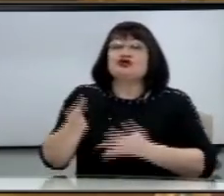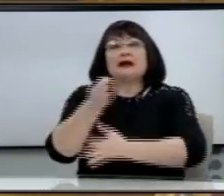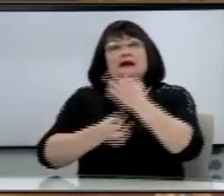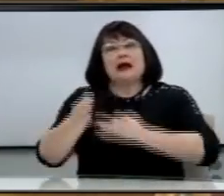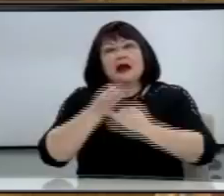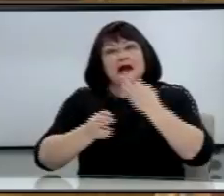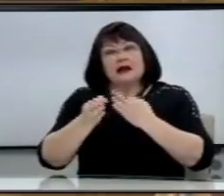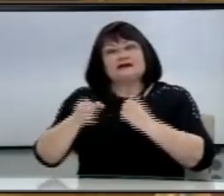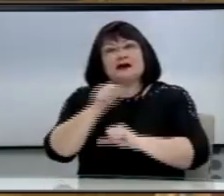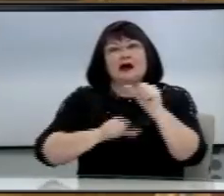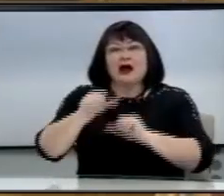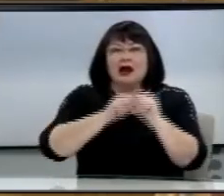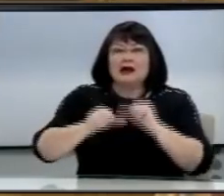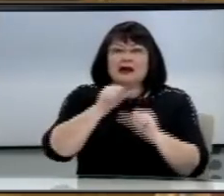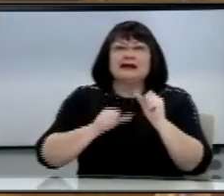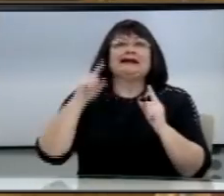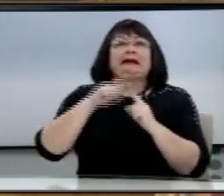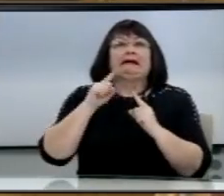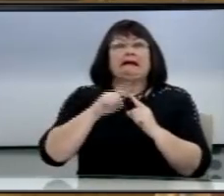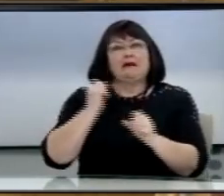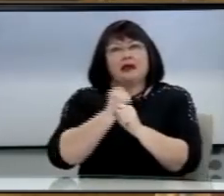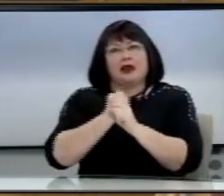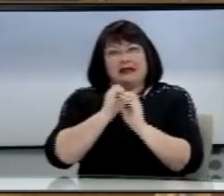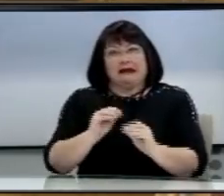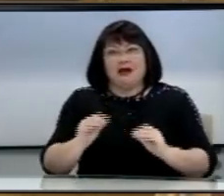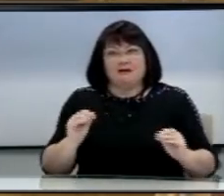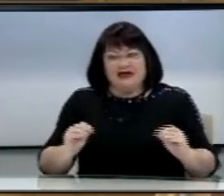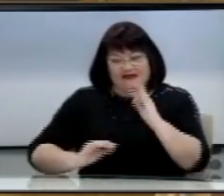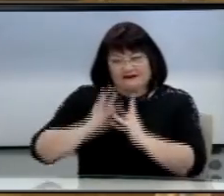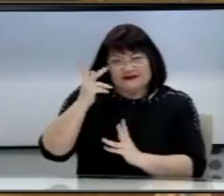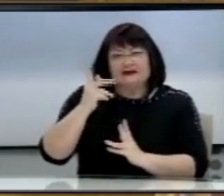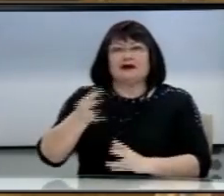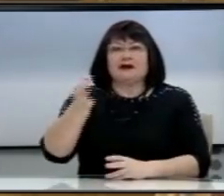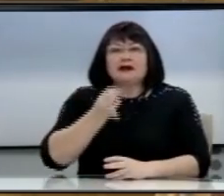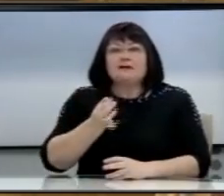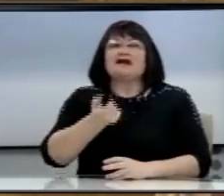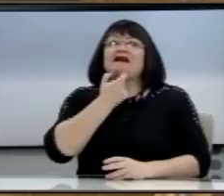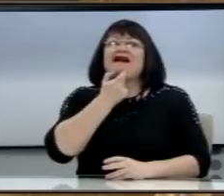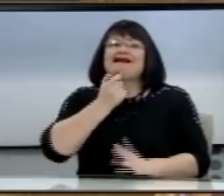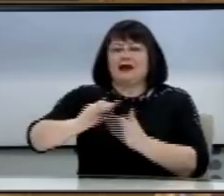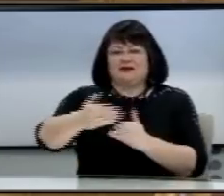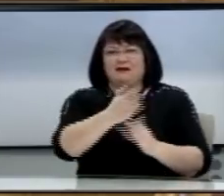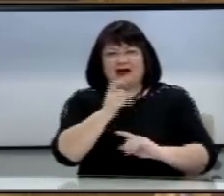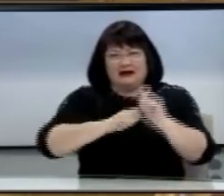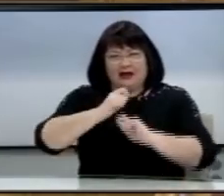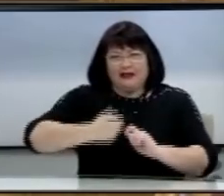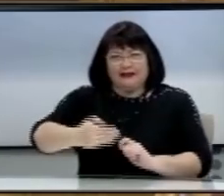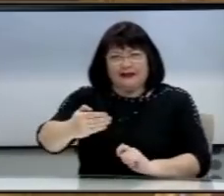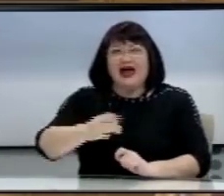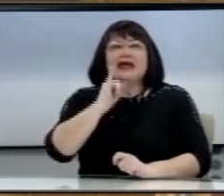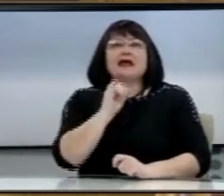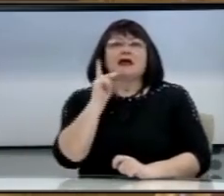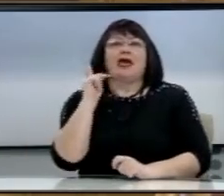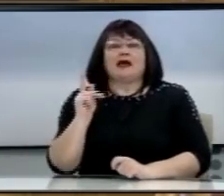για αναβάθμιση της τεχνικοεπαγγελματικής εκπαίδευσης με ίδρυση αγγλικών τμήματων στα